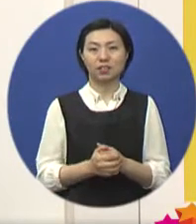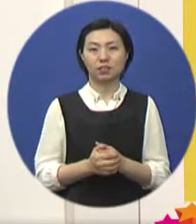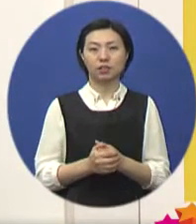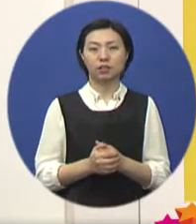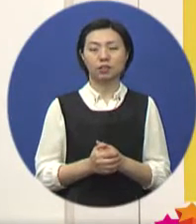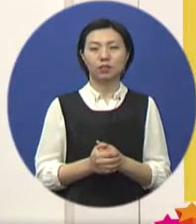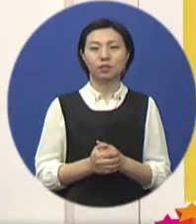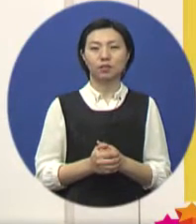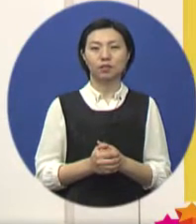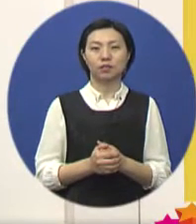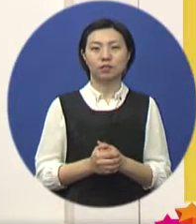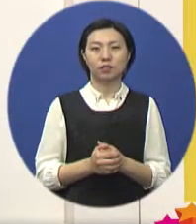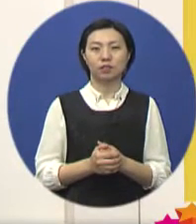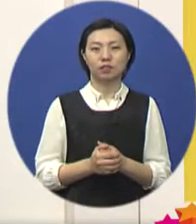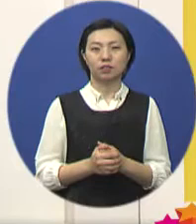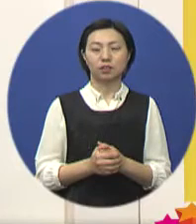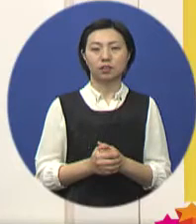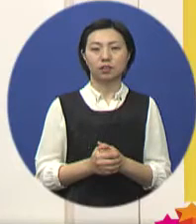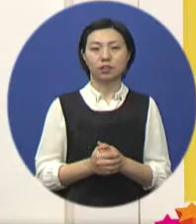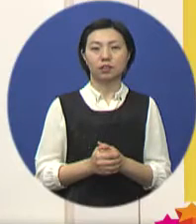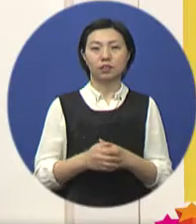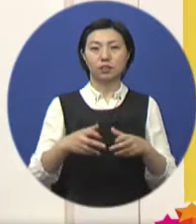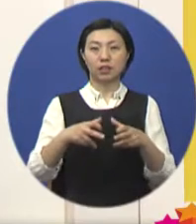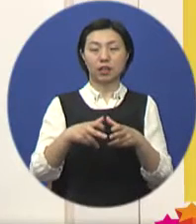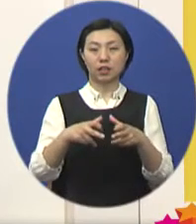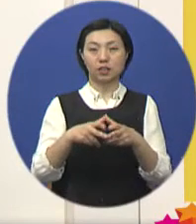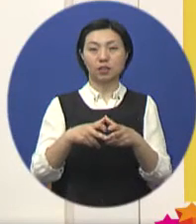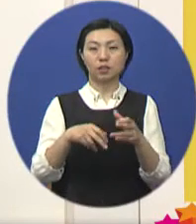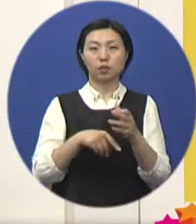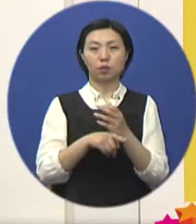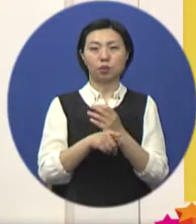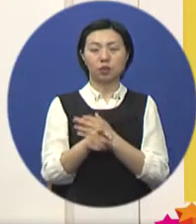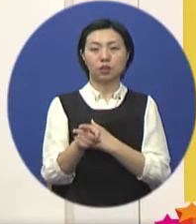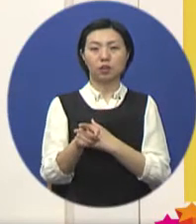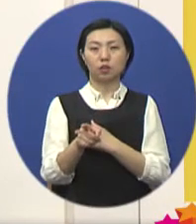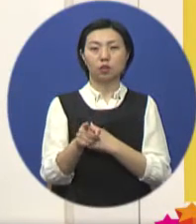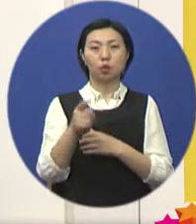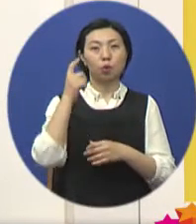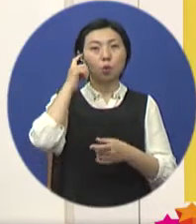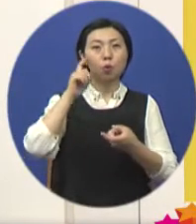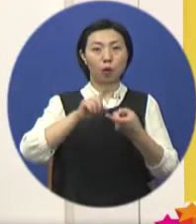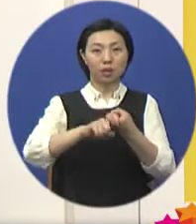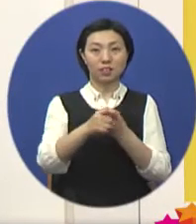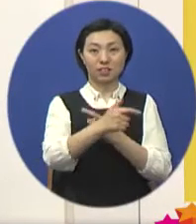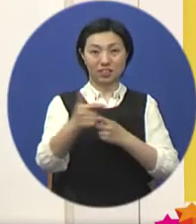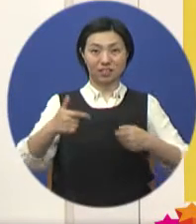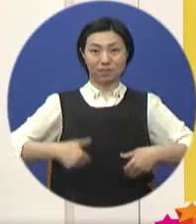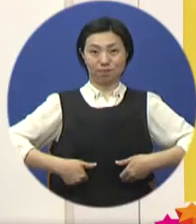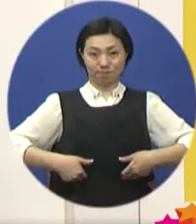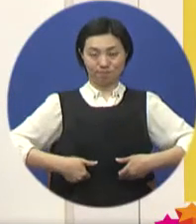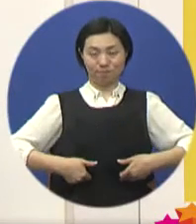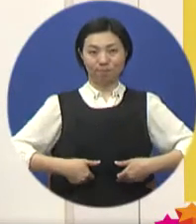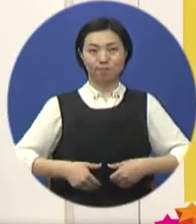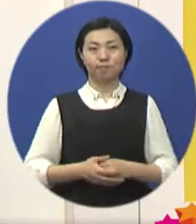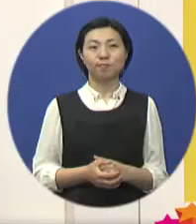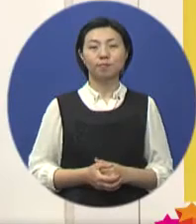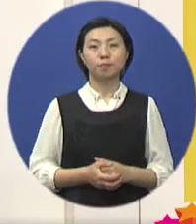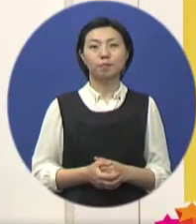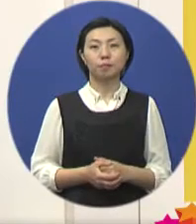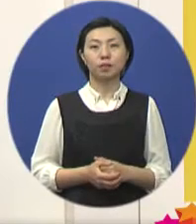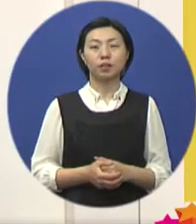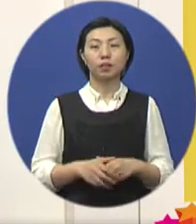그렇죠. 저 장애인뿐 아니라 네. 우리도 많이 관심을 가지도록 해야 할 것 같습니다. 그럼요. 자, 그럼